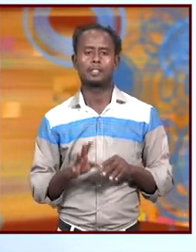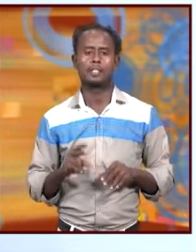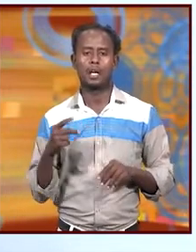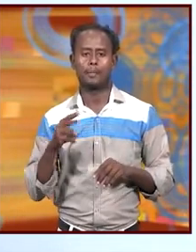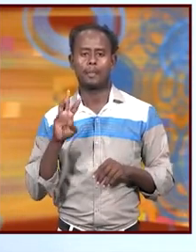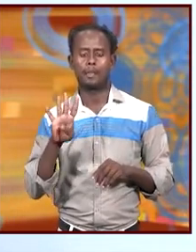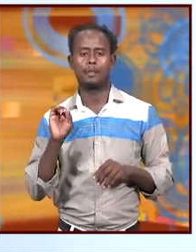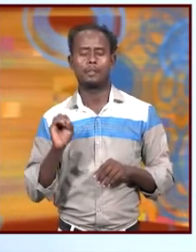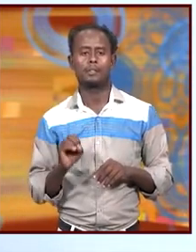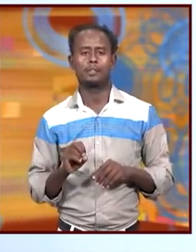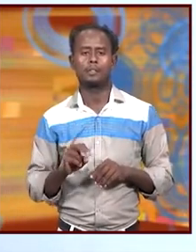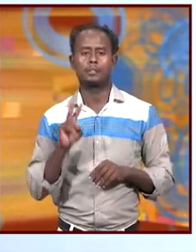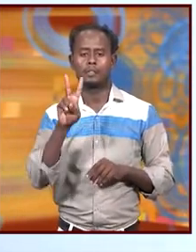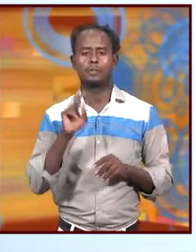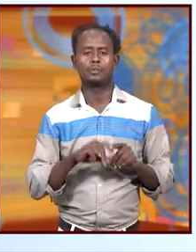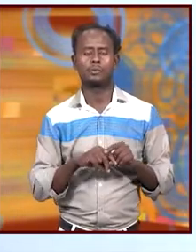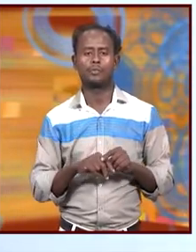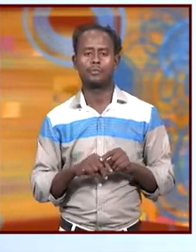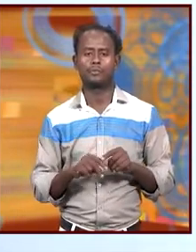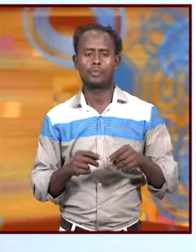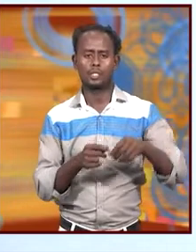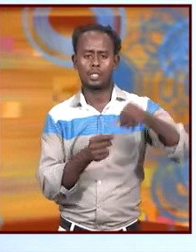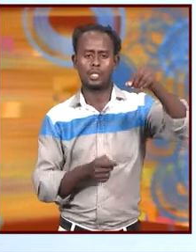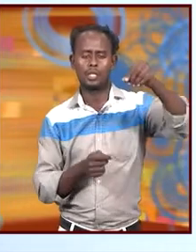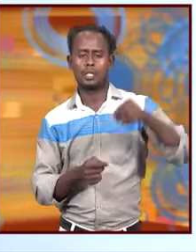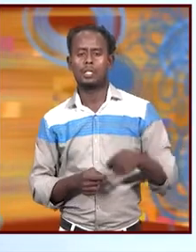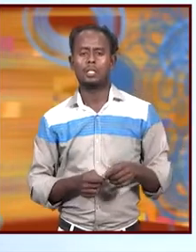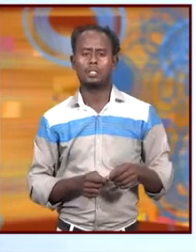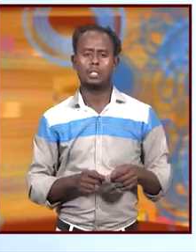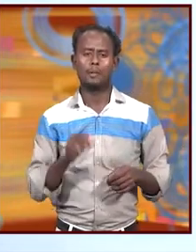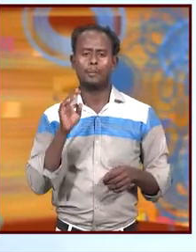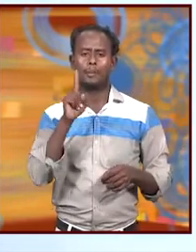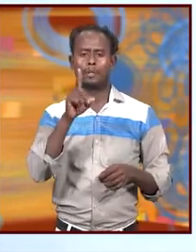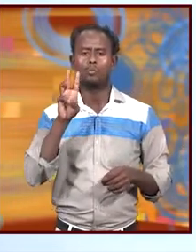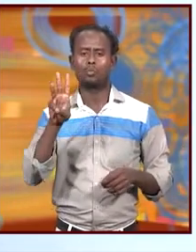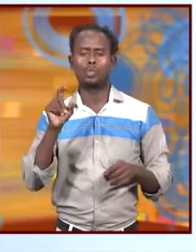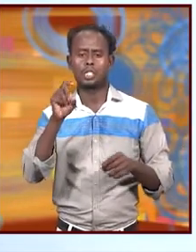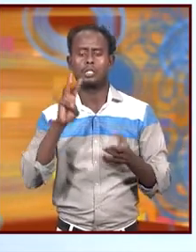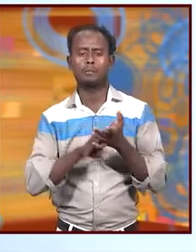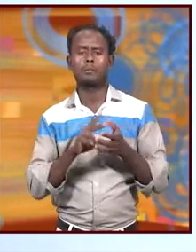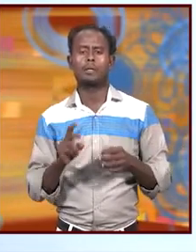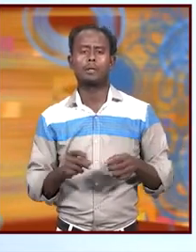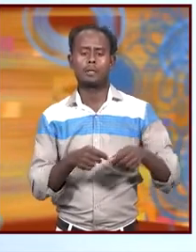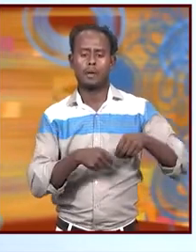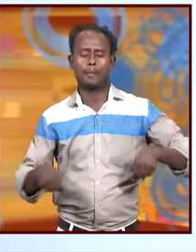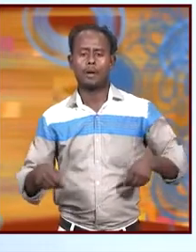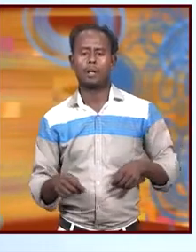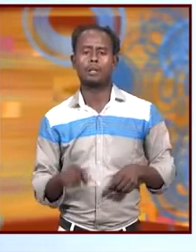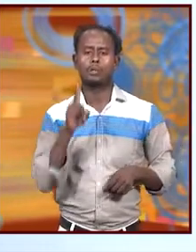5/8, 40. இரண்டாவது கணக்கு, நீளம் 13 சென்டிமீட்டர், பரப்பளவு